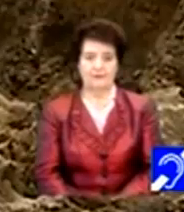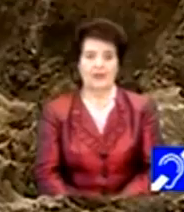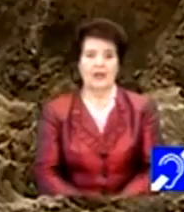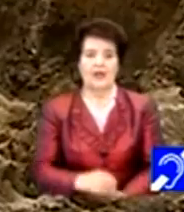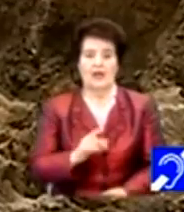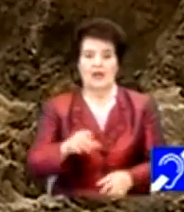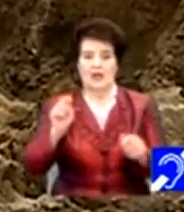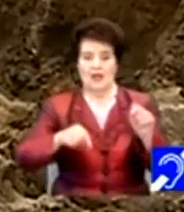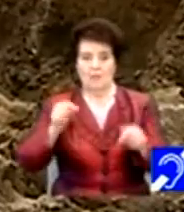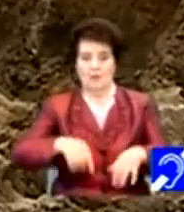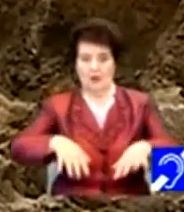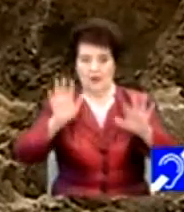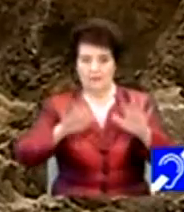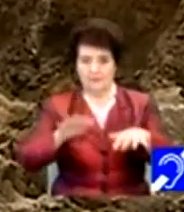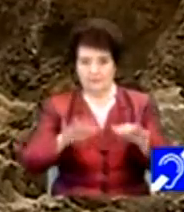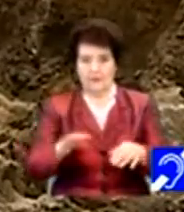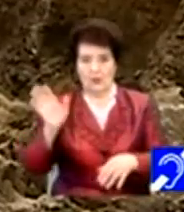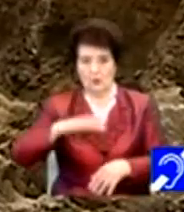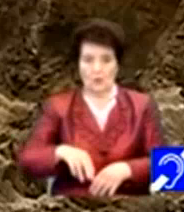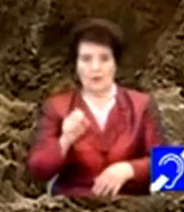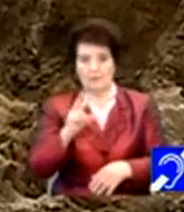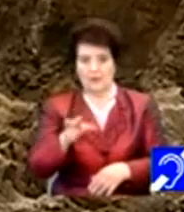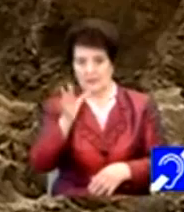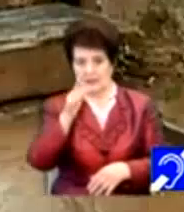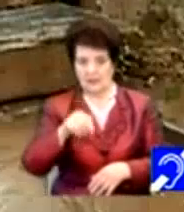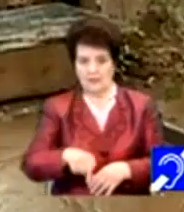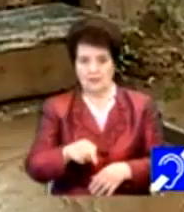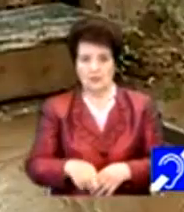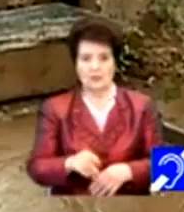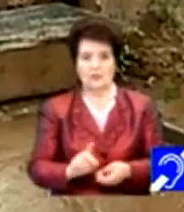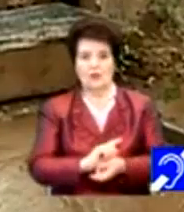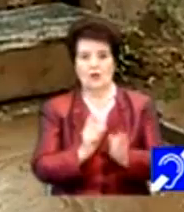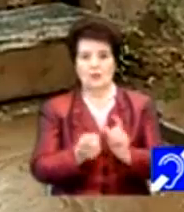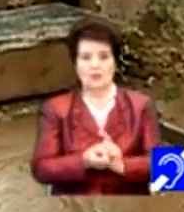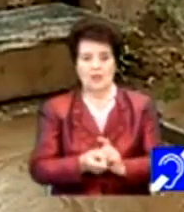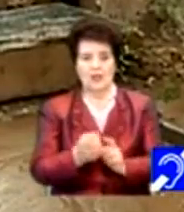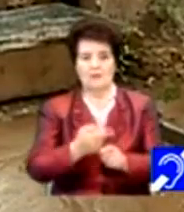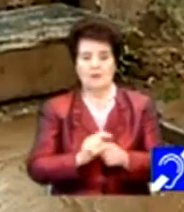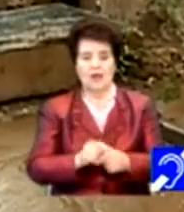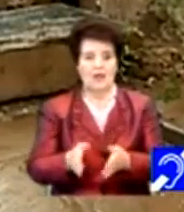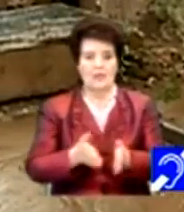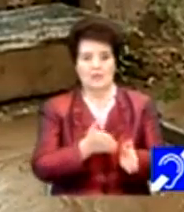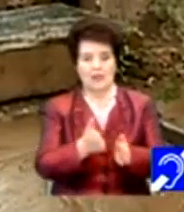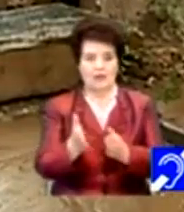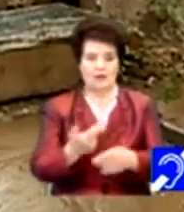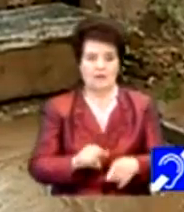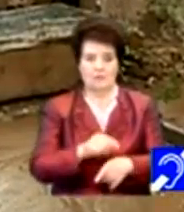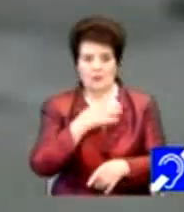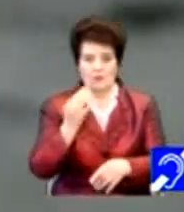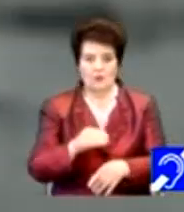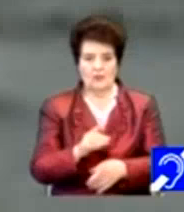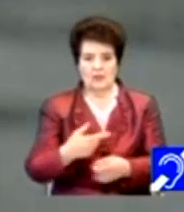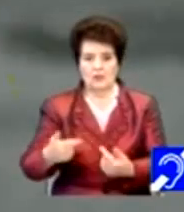Ploaia torențială care s-a abătut în această după-amiază peste Chișinău a transformat străzile în râuri. Traficul a fost blocat în mai multe